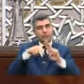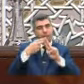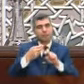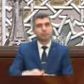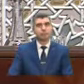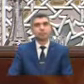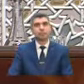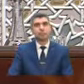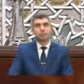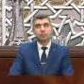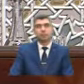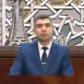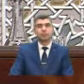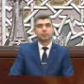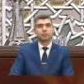الوزير.